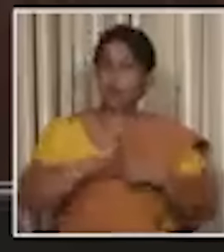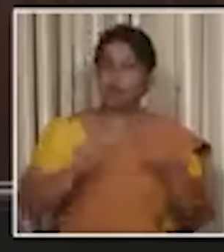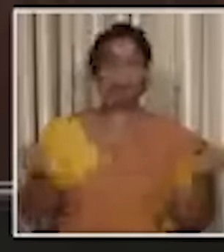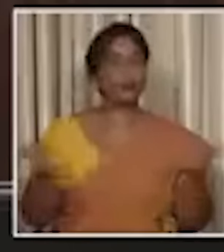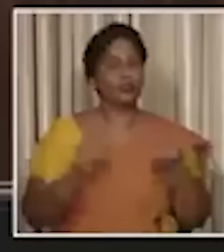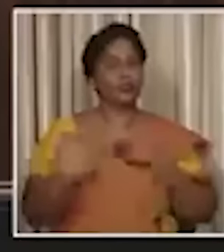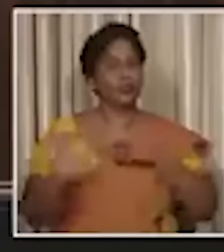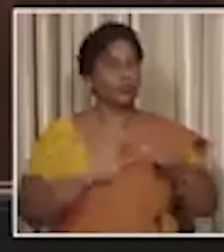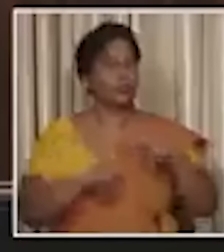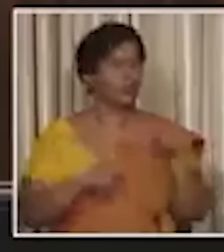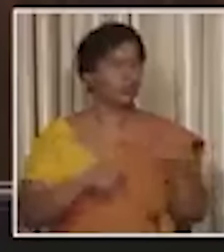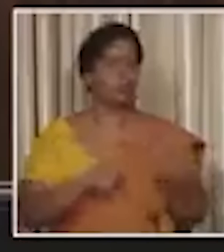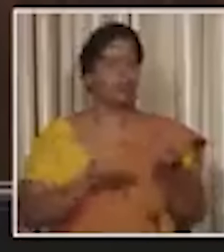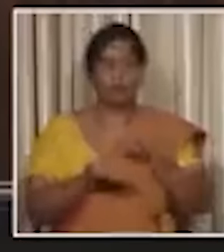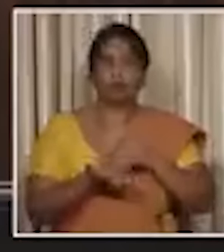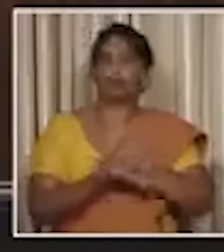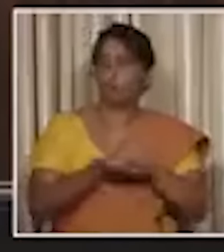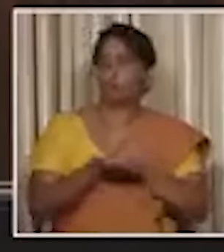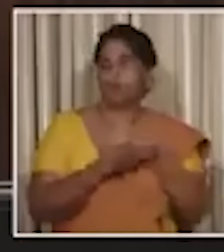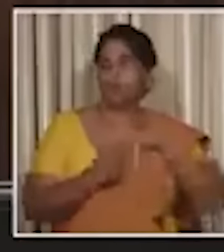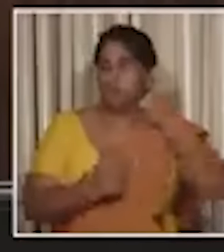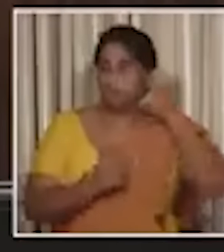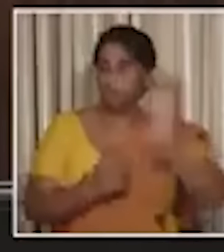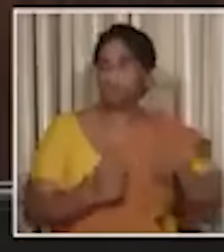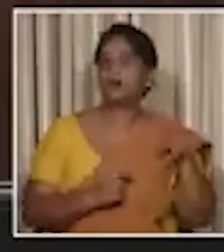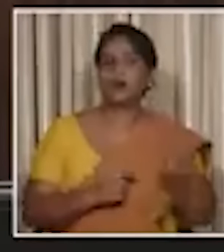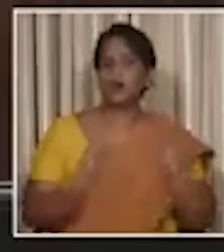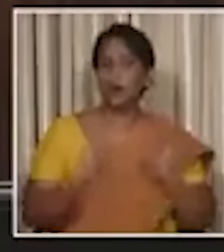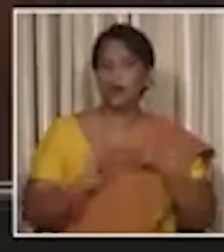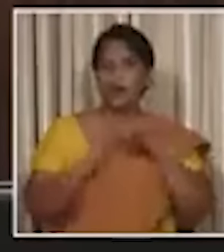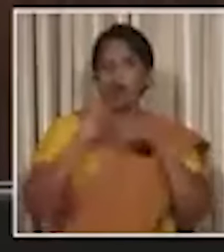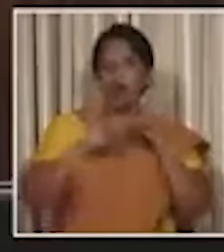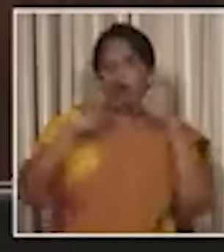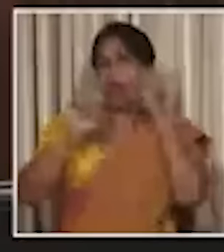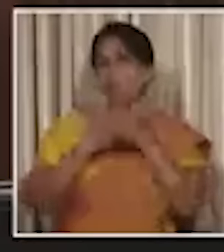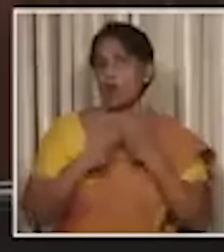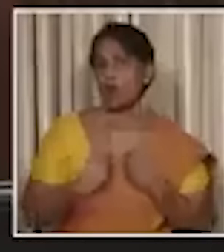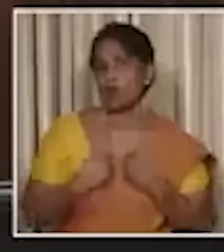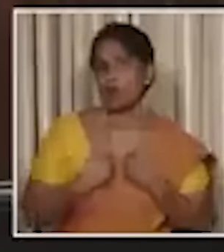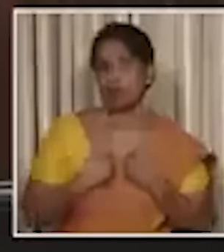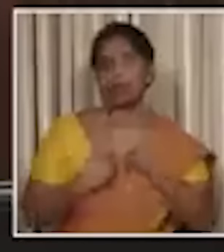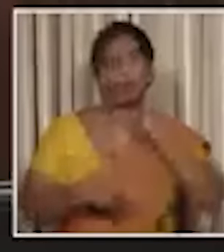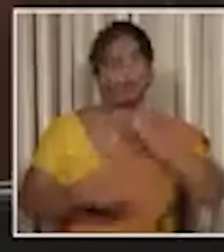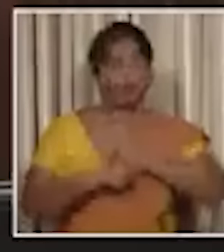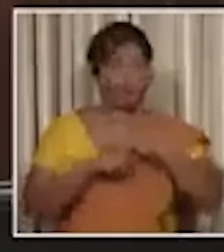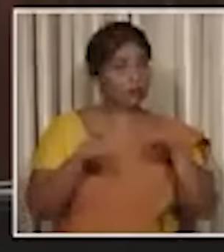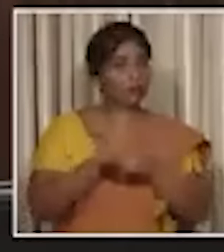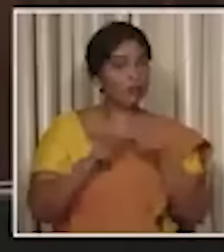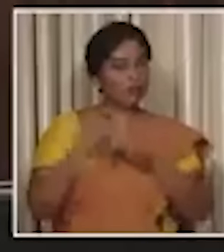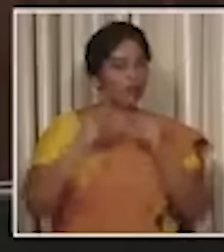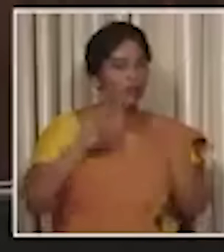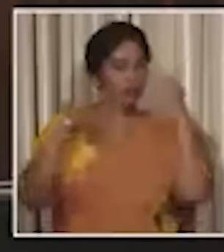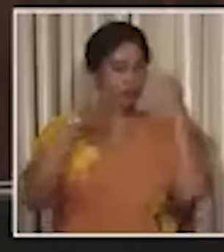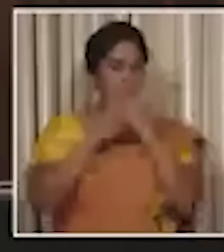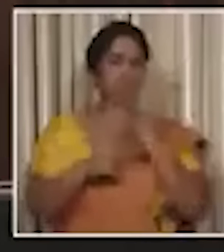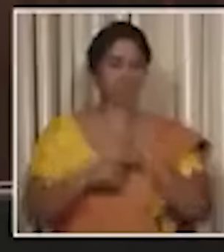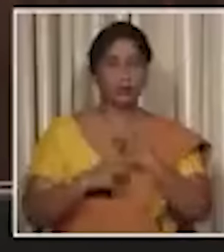மீண்டும் வலுப்படுத்தப்பட்ட ஒரு விவசாயத்துறை எமது இலங்கைக்குள் அவசியமான உற்பத்திகளை மேற்கொள்வதற்கும் ஏற்றுமதி சந்தை இலக்காக